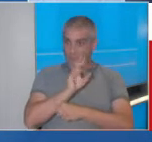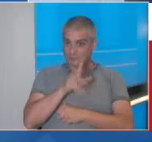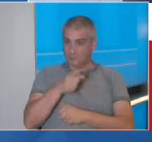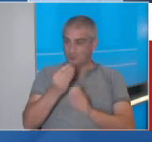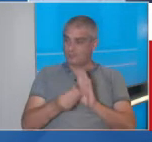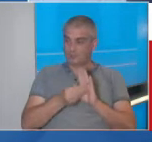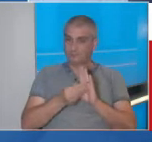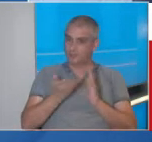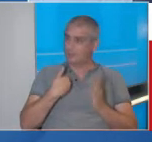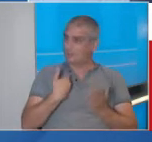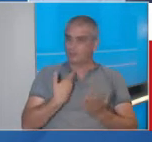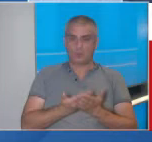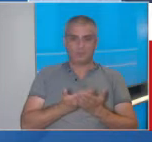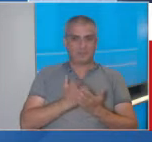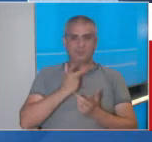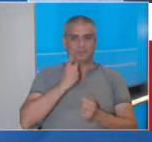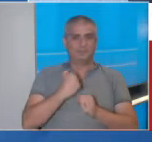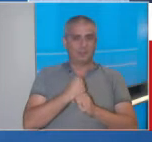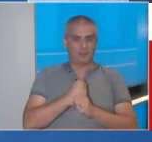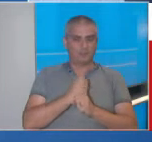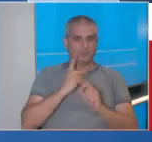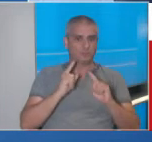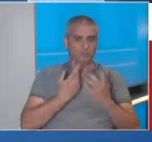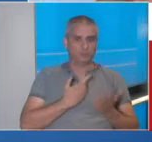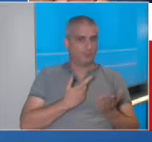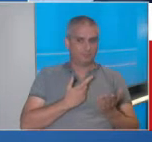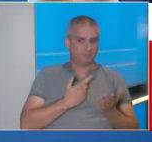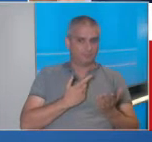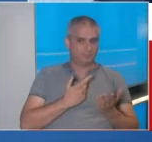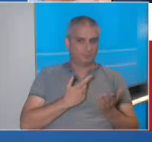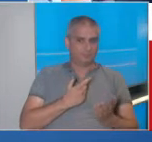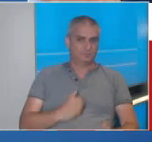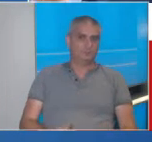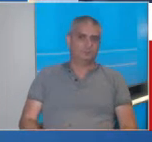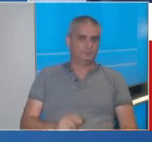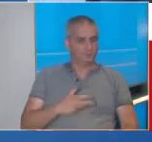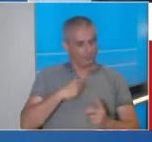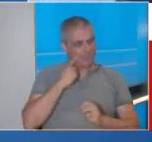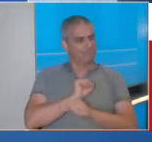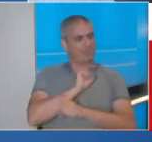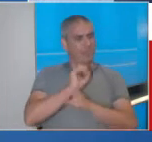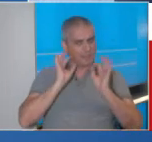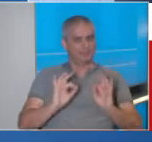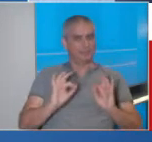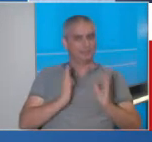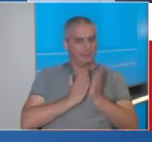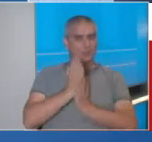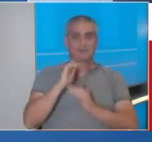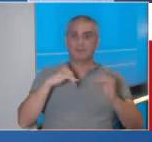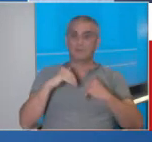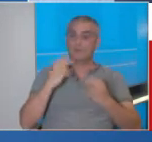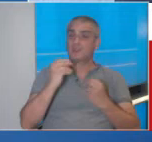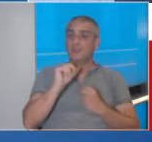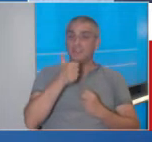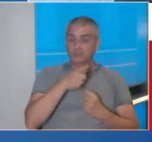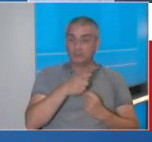טיפ שהיית נותן? מה צריך לעשות? מה צריך לקרות? כדי שנראה באמת מחאה אמיתית, אותנטית ברחוב? הדבר